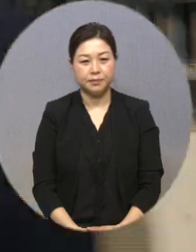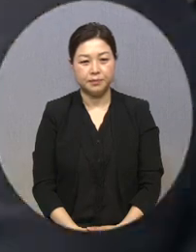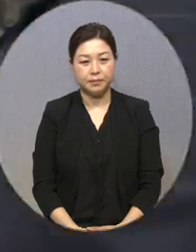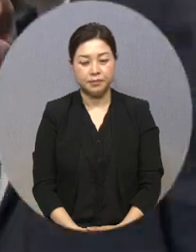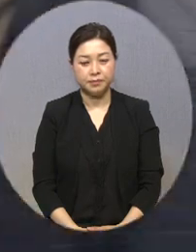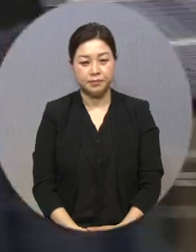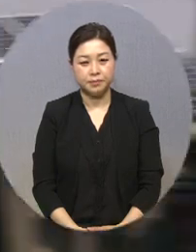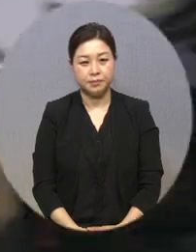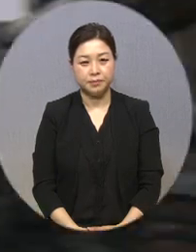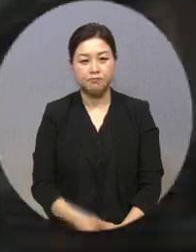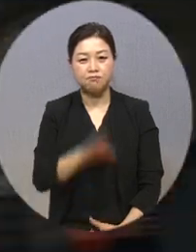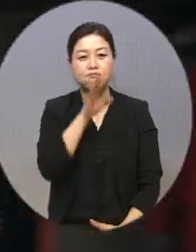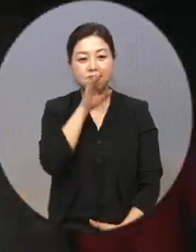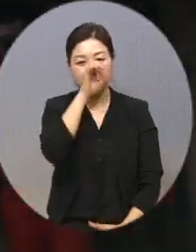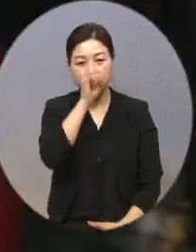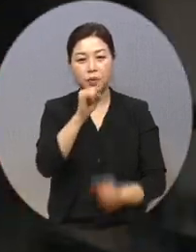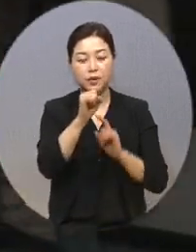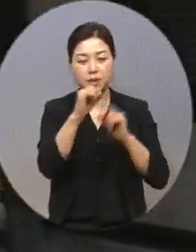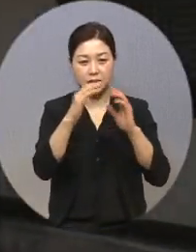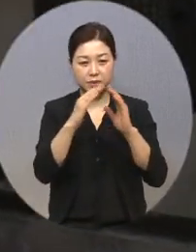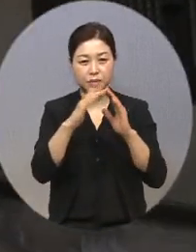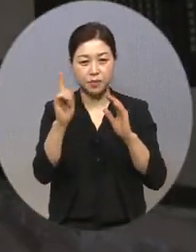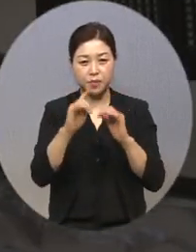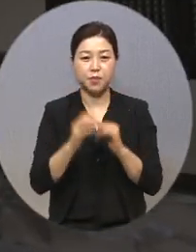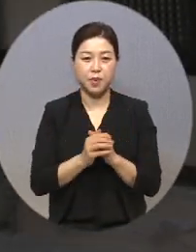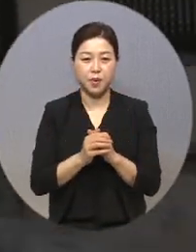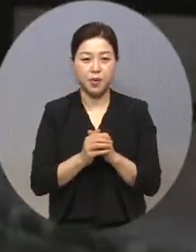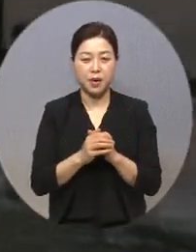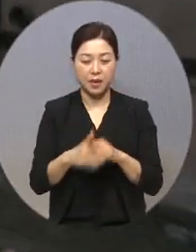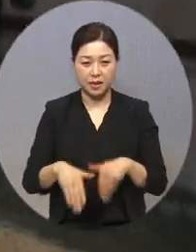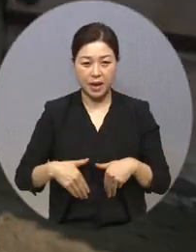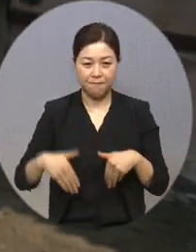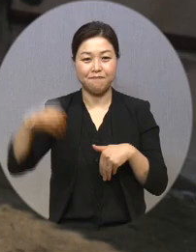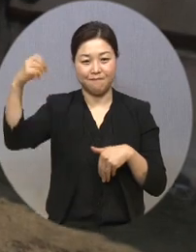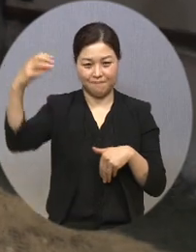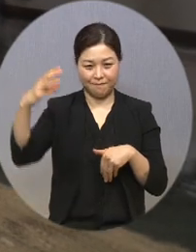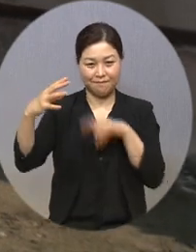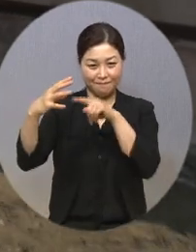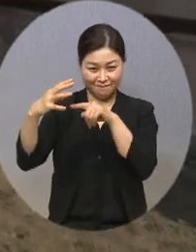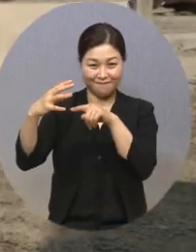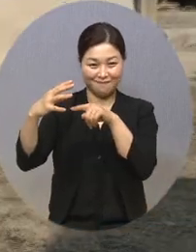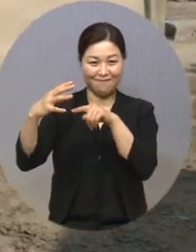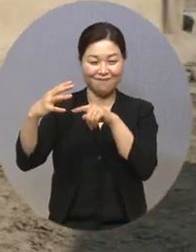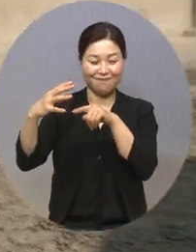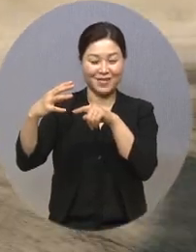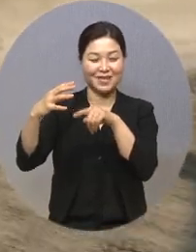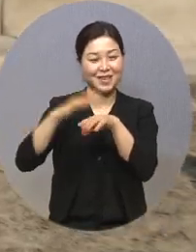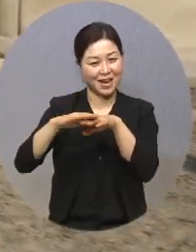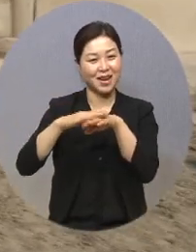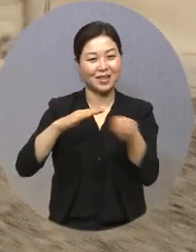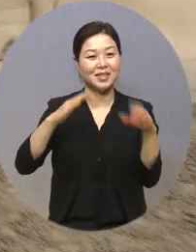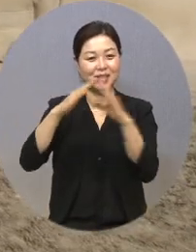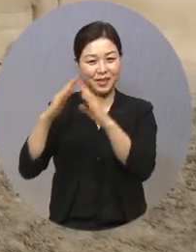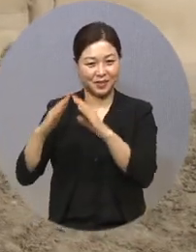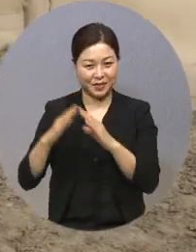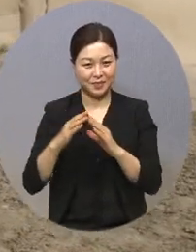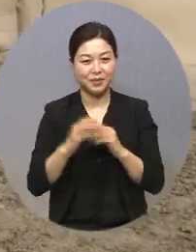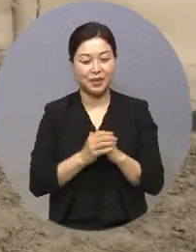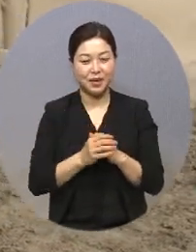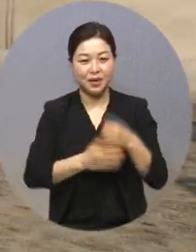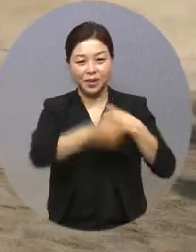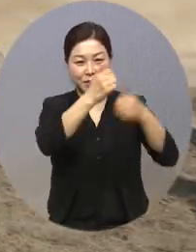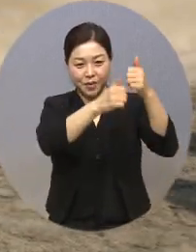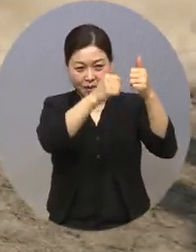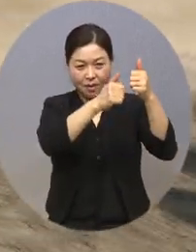역시 좋은 집은 예로부터 남양이군요. 사장님. 종손들 자손들이 사실은 집이 실제